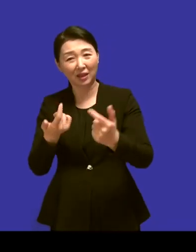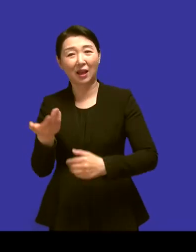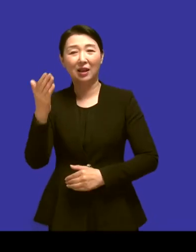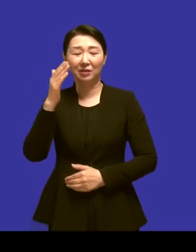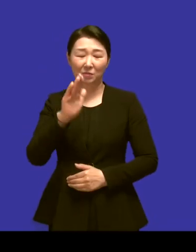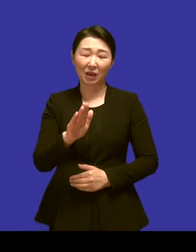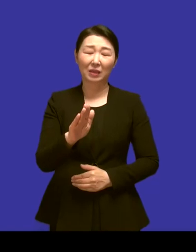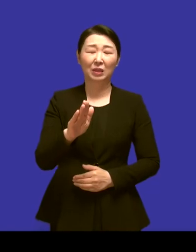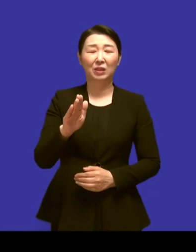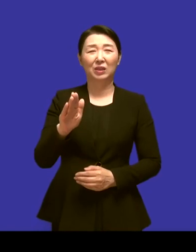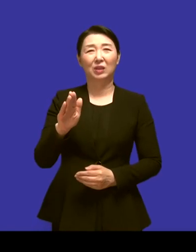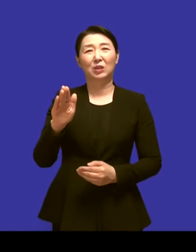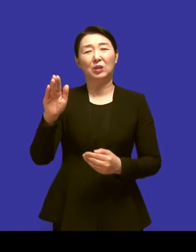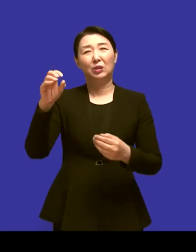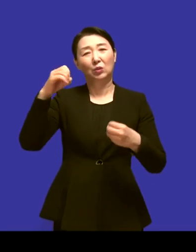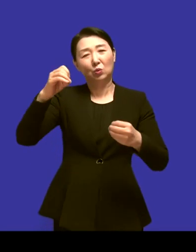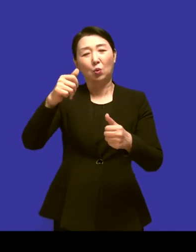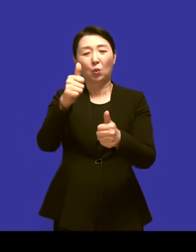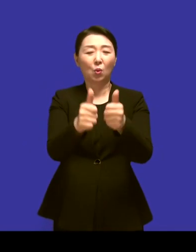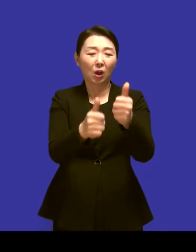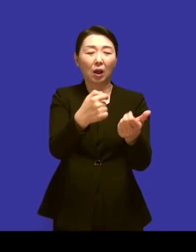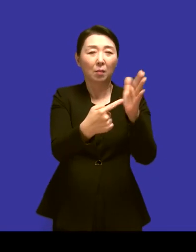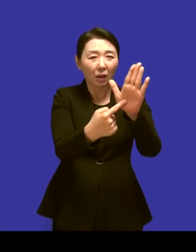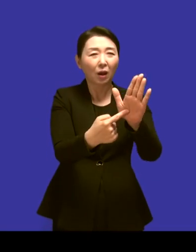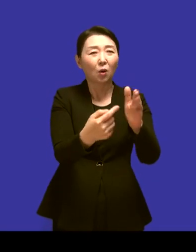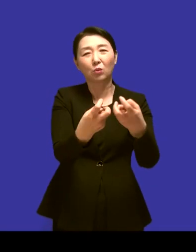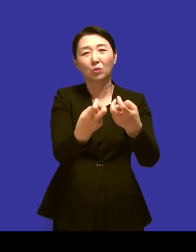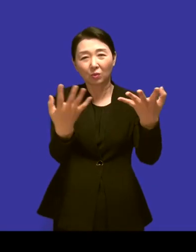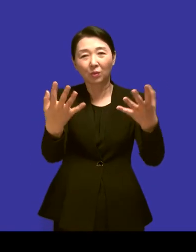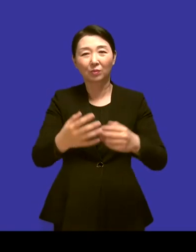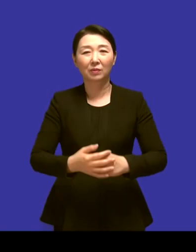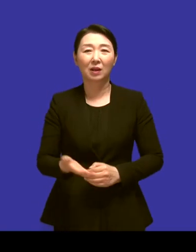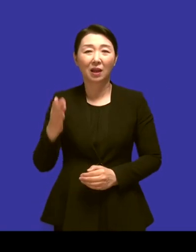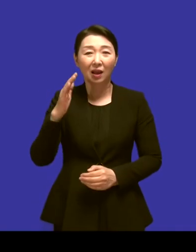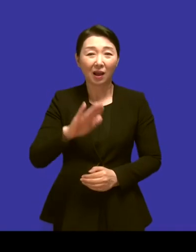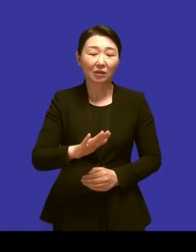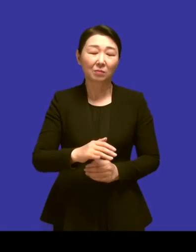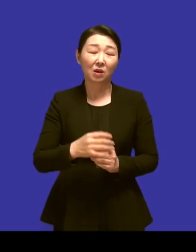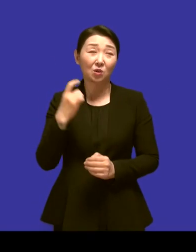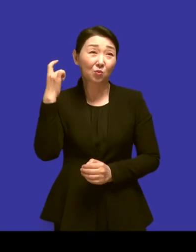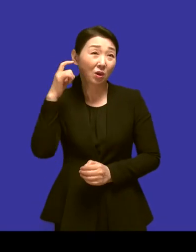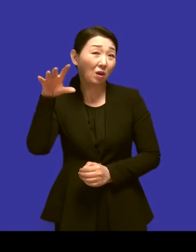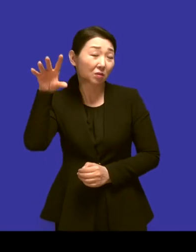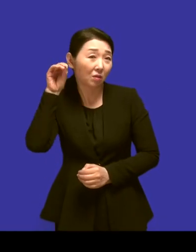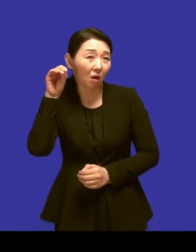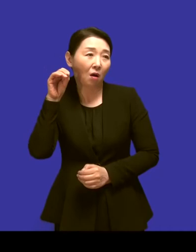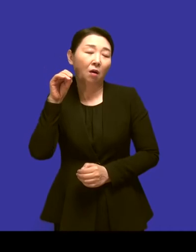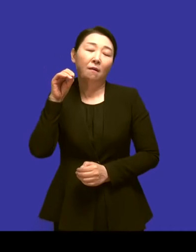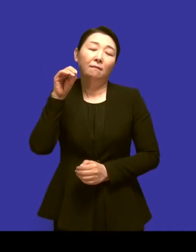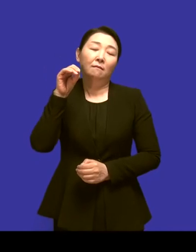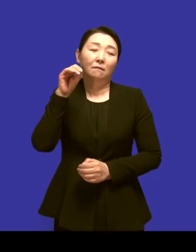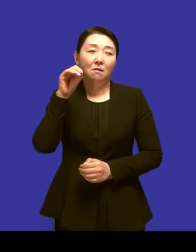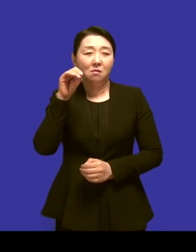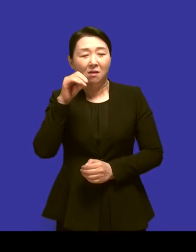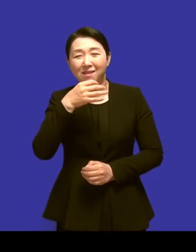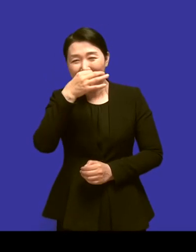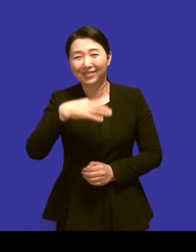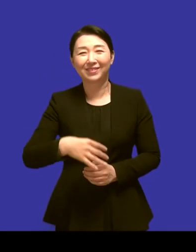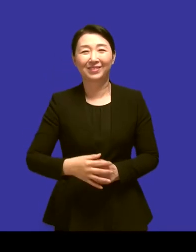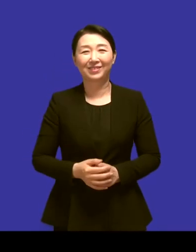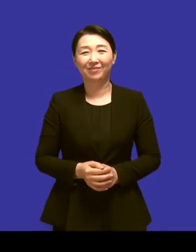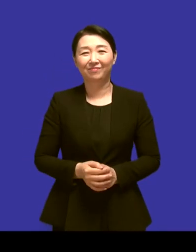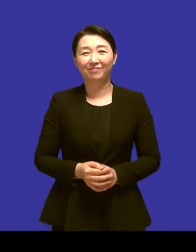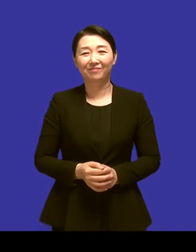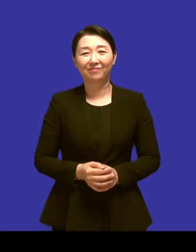어쨌든 쇼니까 이제 해야 되는 거였는데도 이제 확실히 아 이게 귀로 들으니까 당연하죠. 굉장히 힘들긴